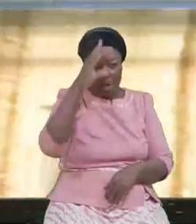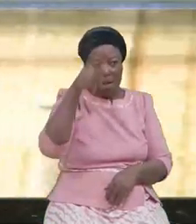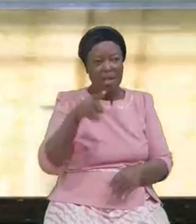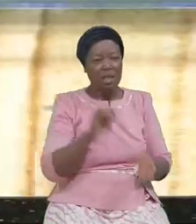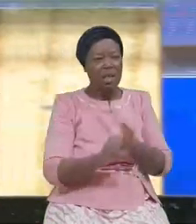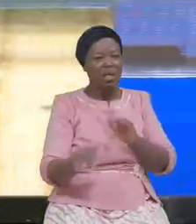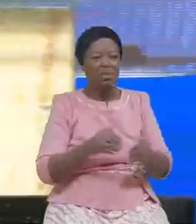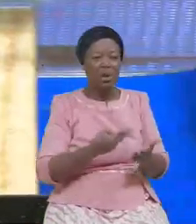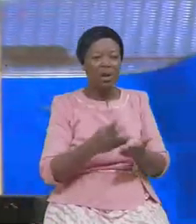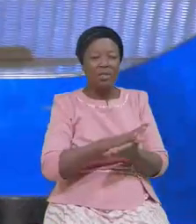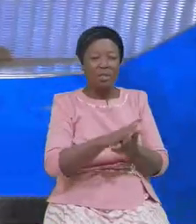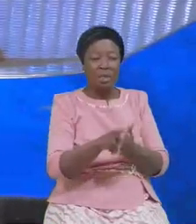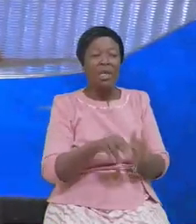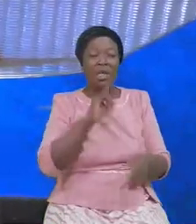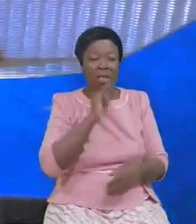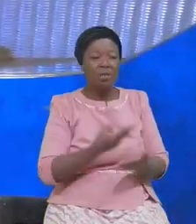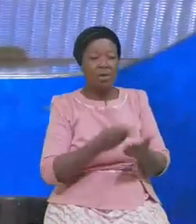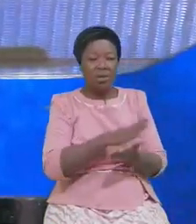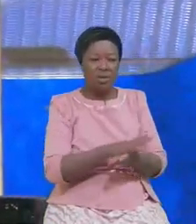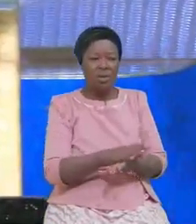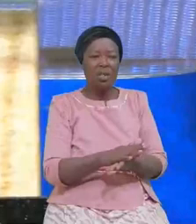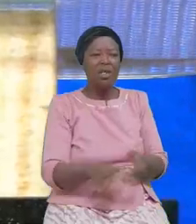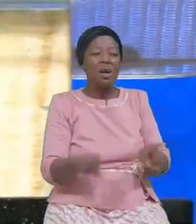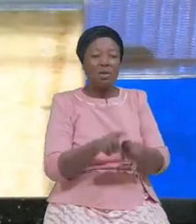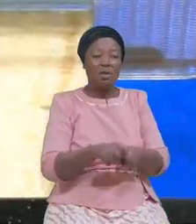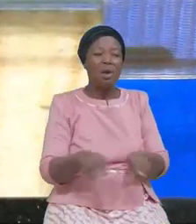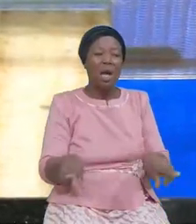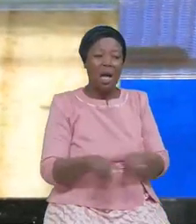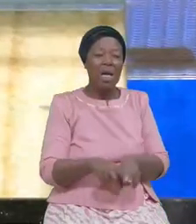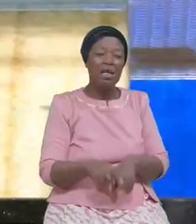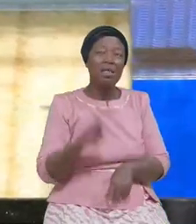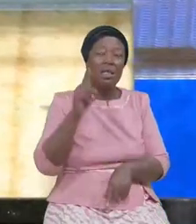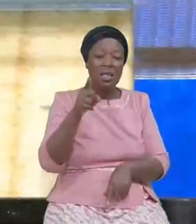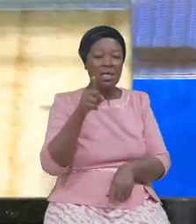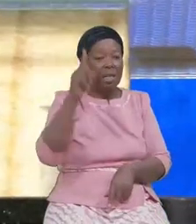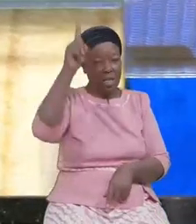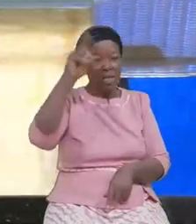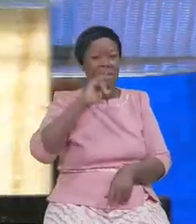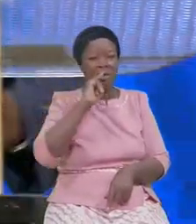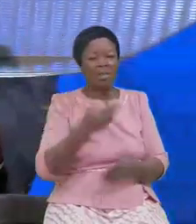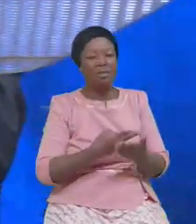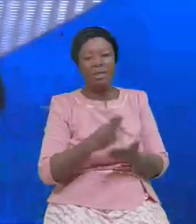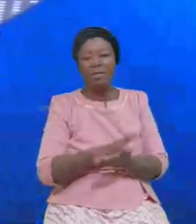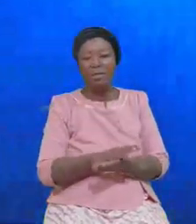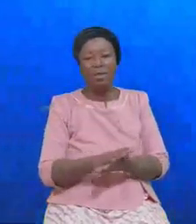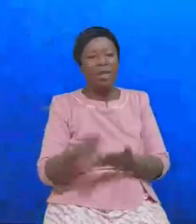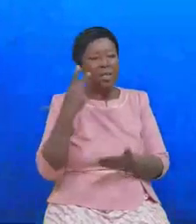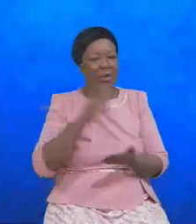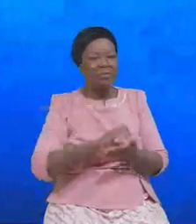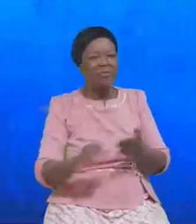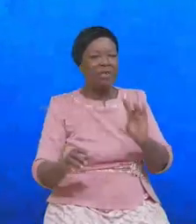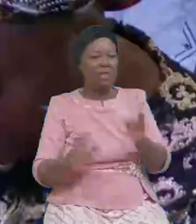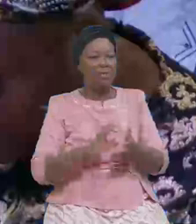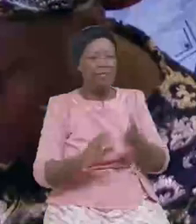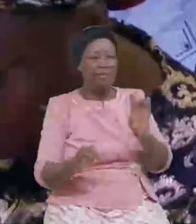Celui qui pratique la justice est juste. Comme lui-même est juste. Verset 8. Verset 8,